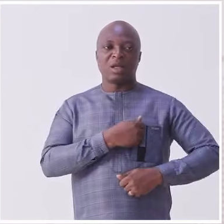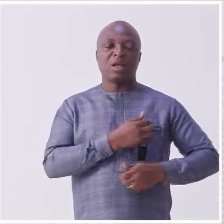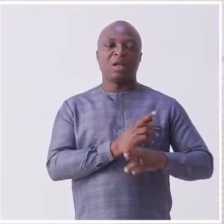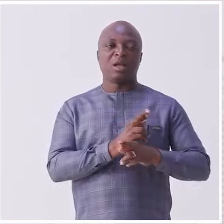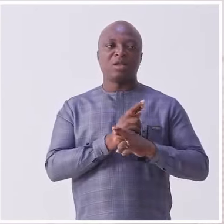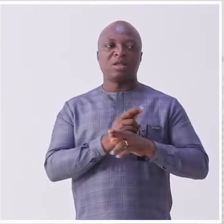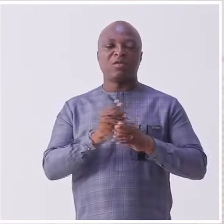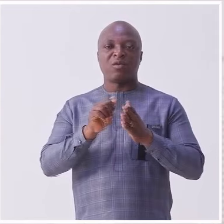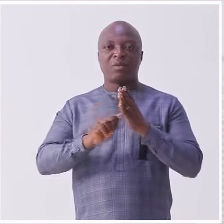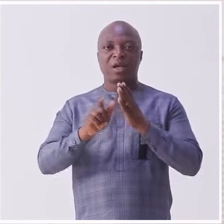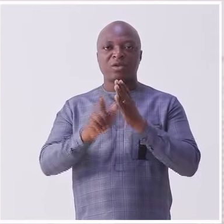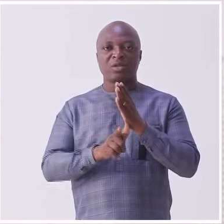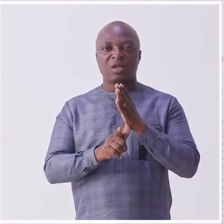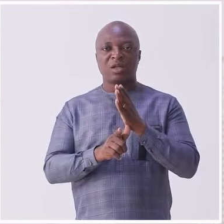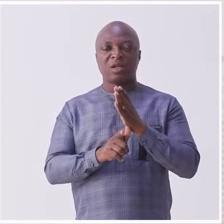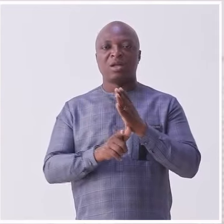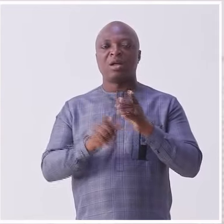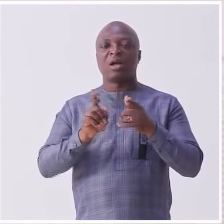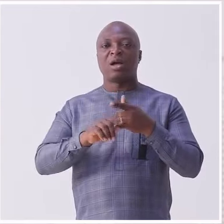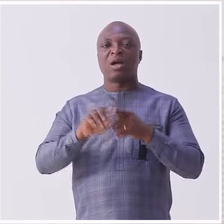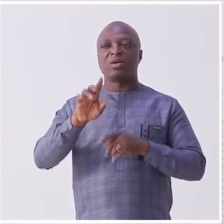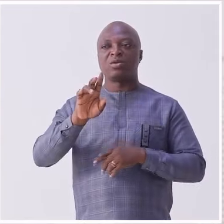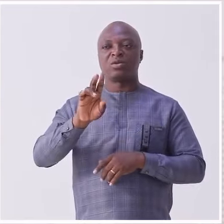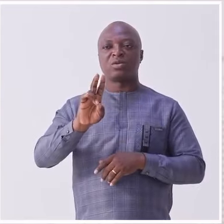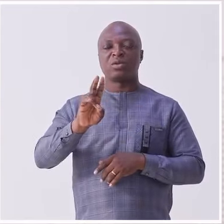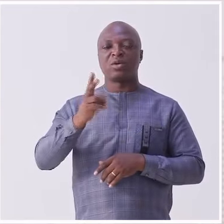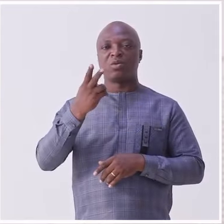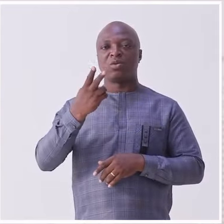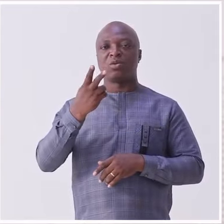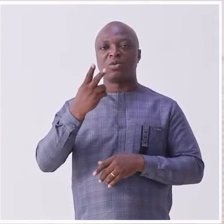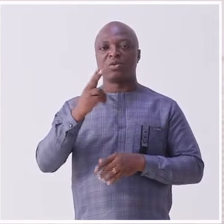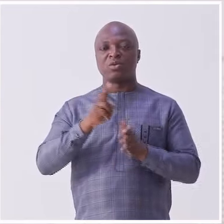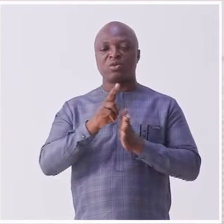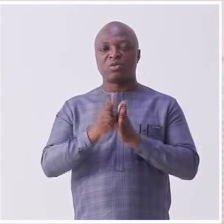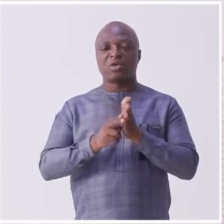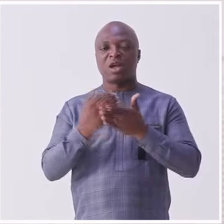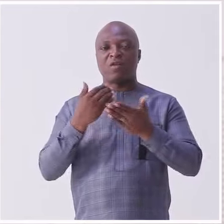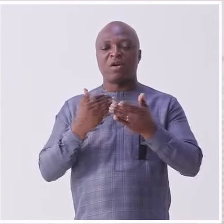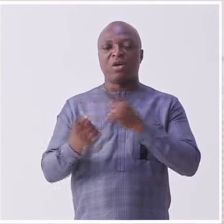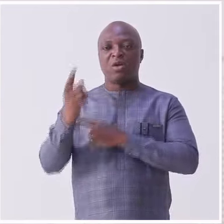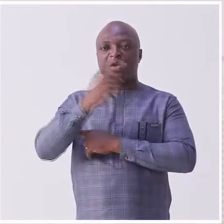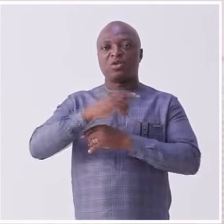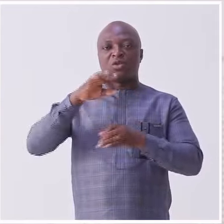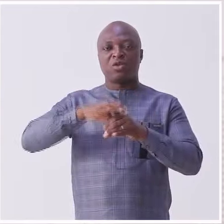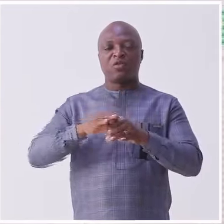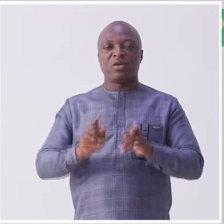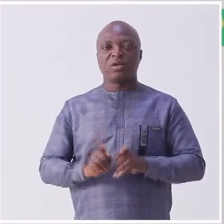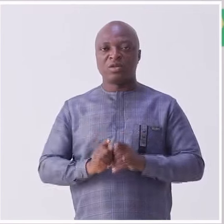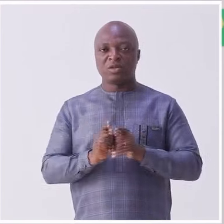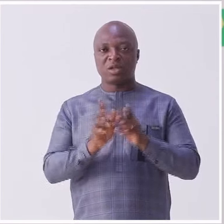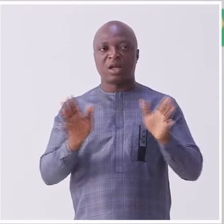réserves opérationnelles à 72 heures avant le jour du vote général.